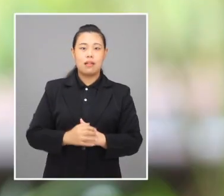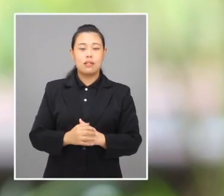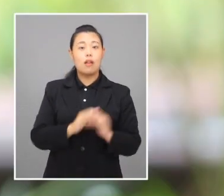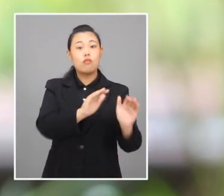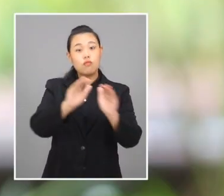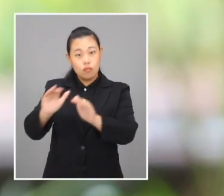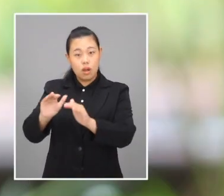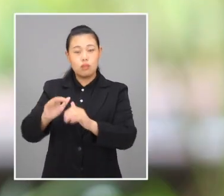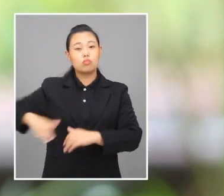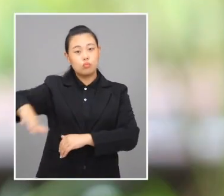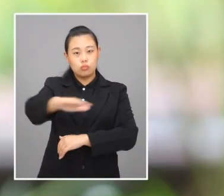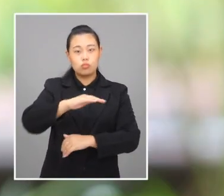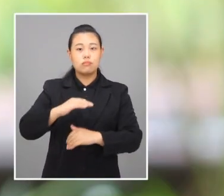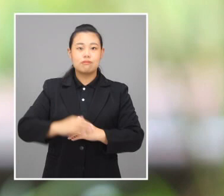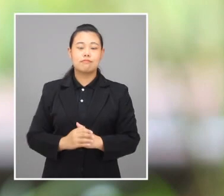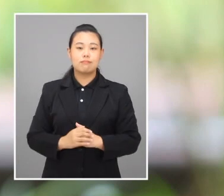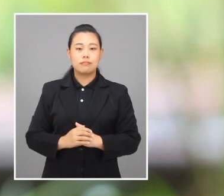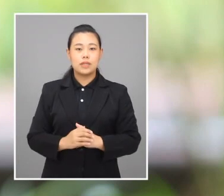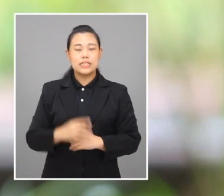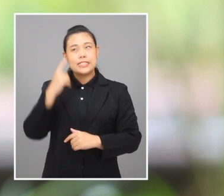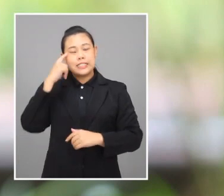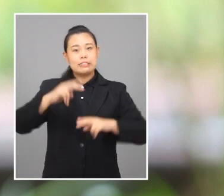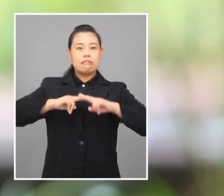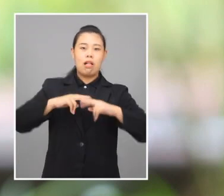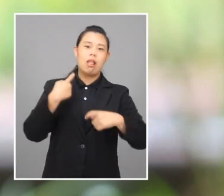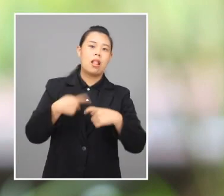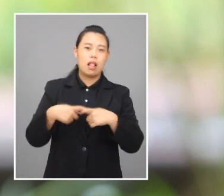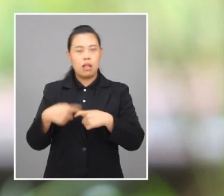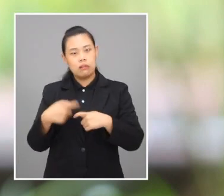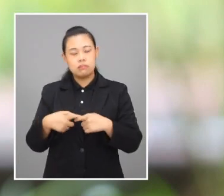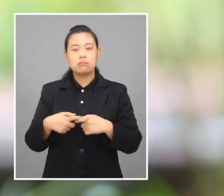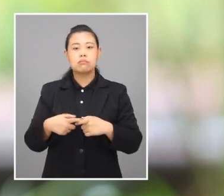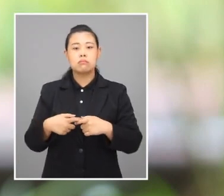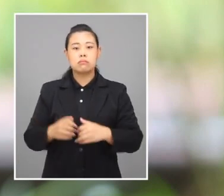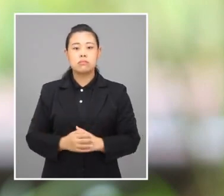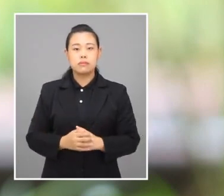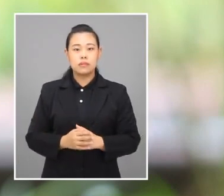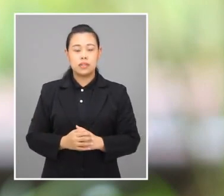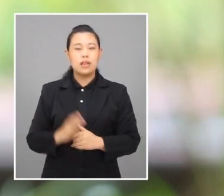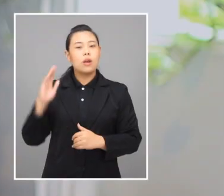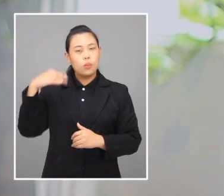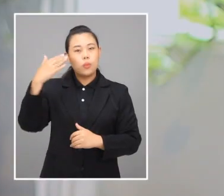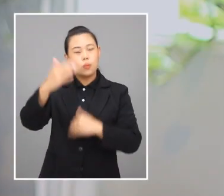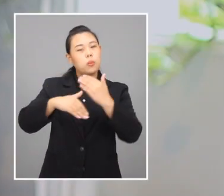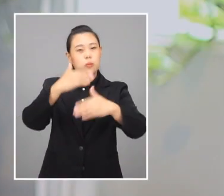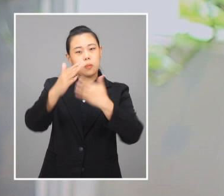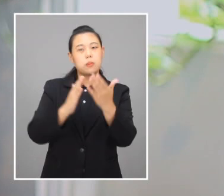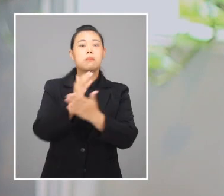นนะคะที่แบบว่าลำบากในตอนนี้มันเดี๋ยวมันก็ผ่านไป